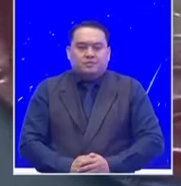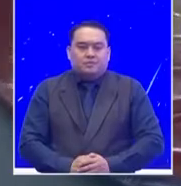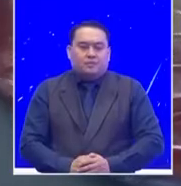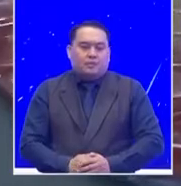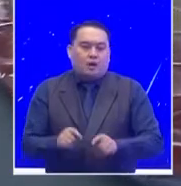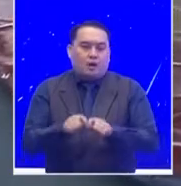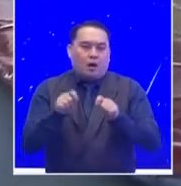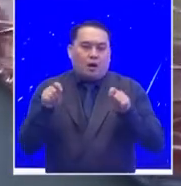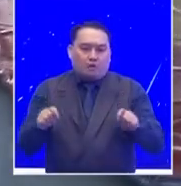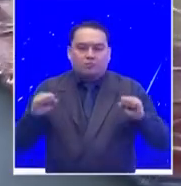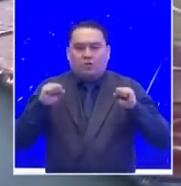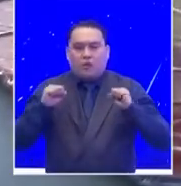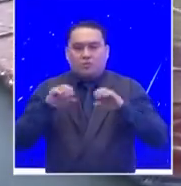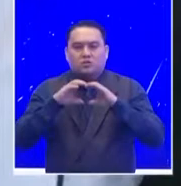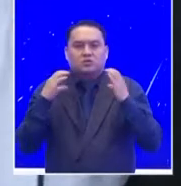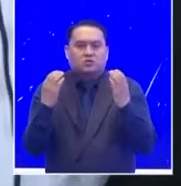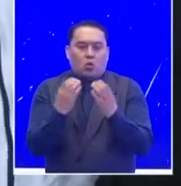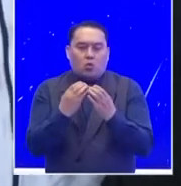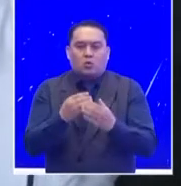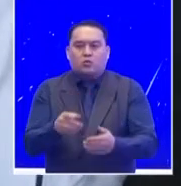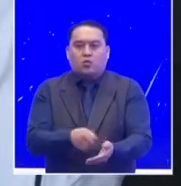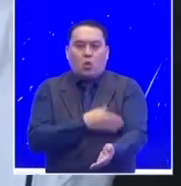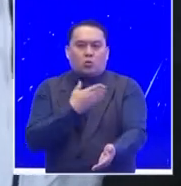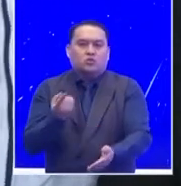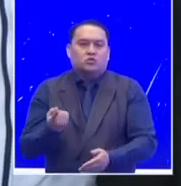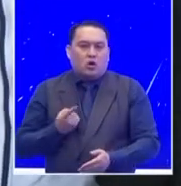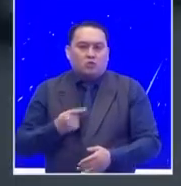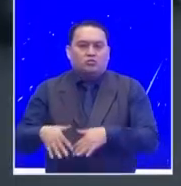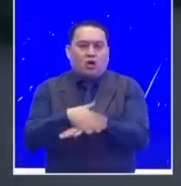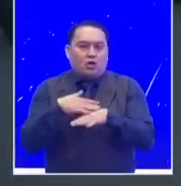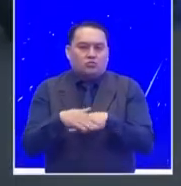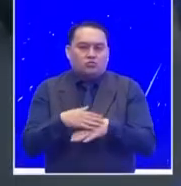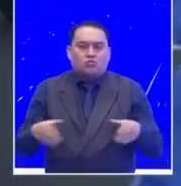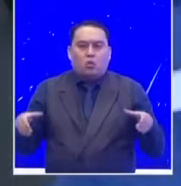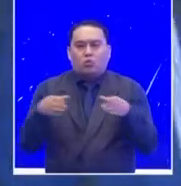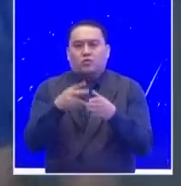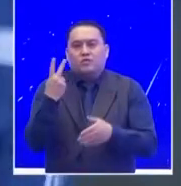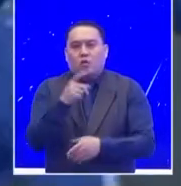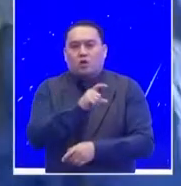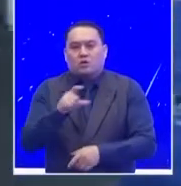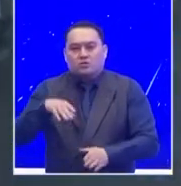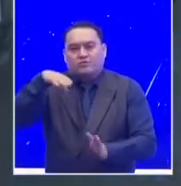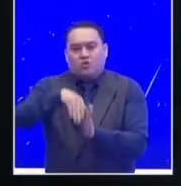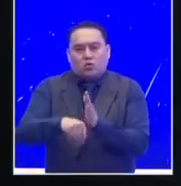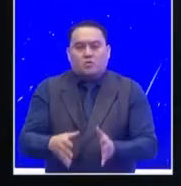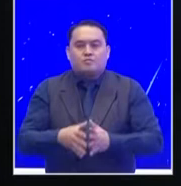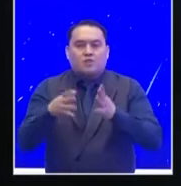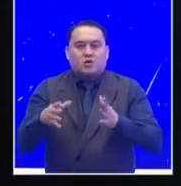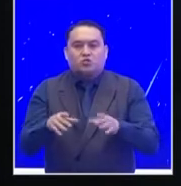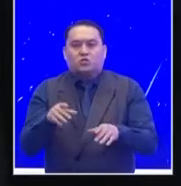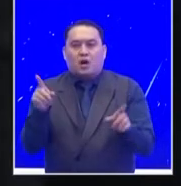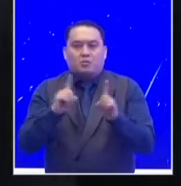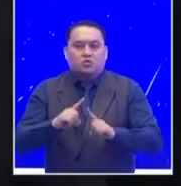Открытие спорткомплекса – событие долгожданное. Посмотреть на новый объект собралось много народу. Двухэтажное здание включает в себя большой